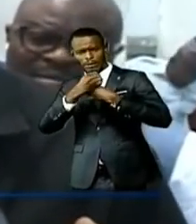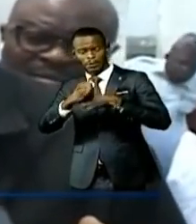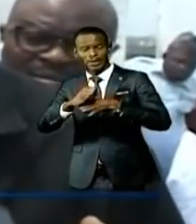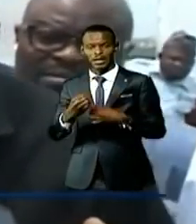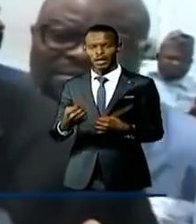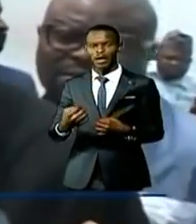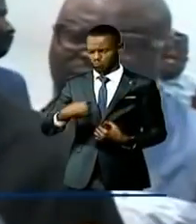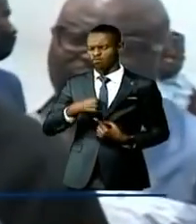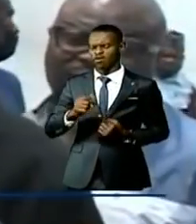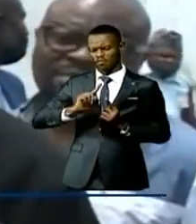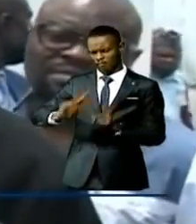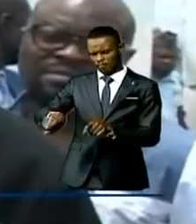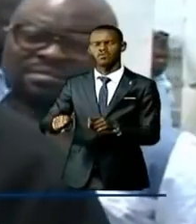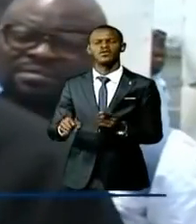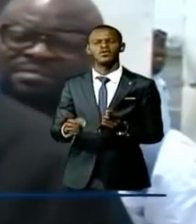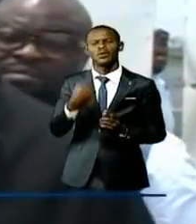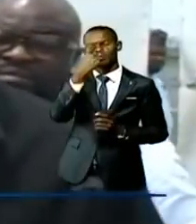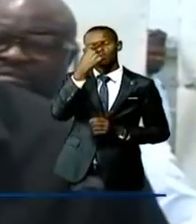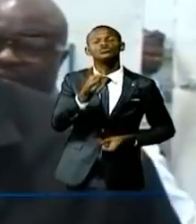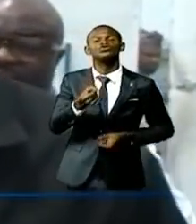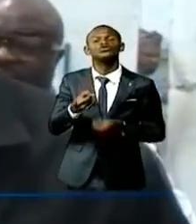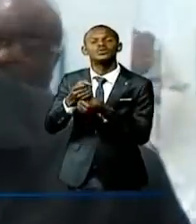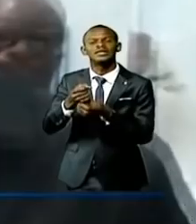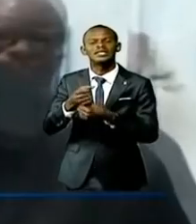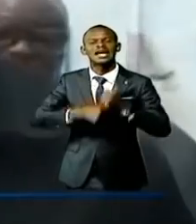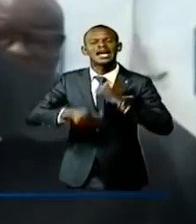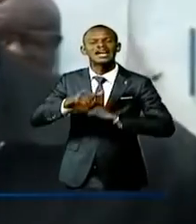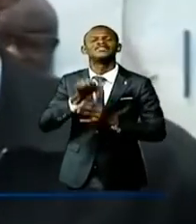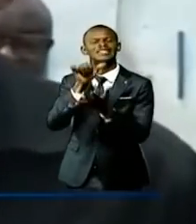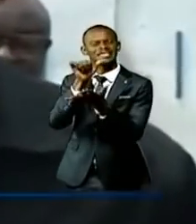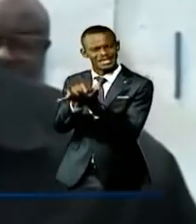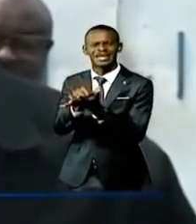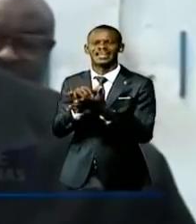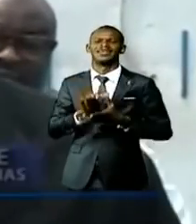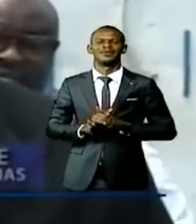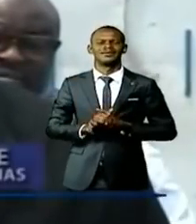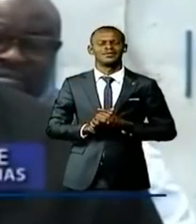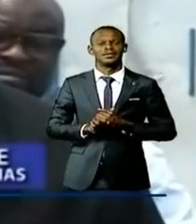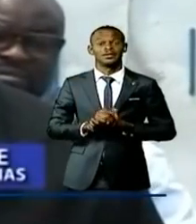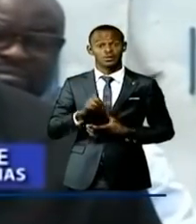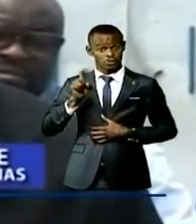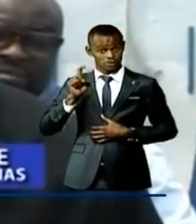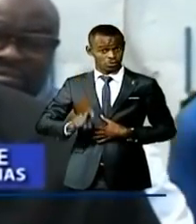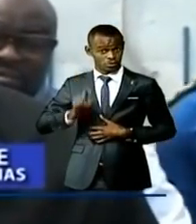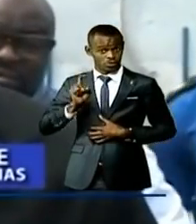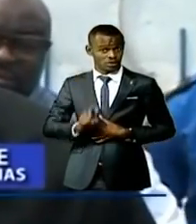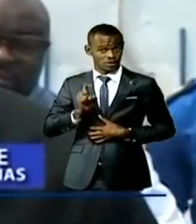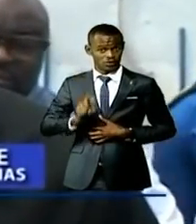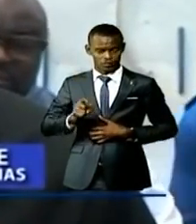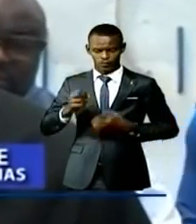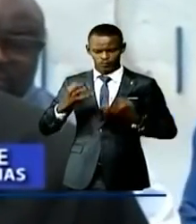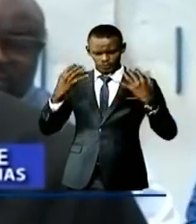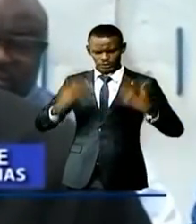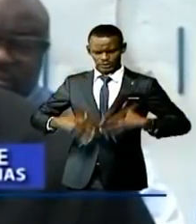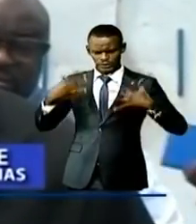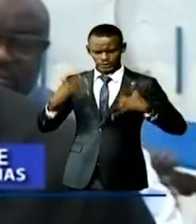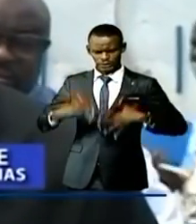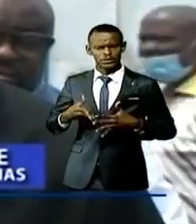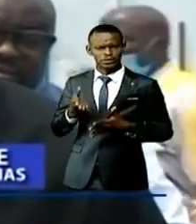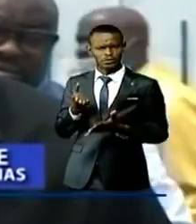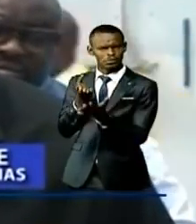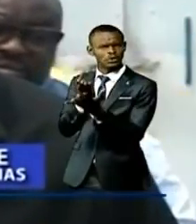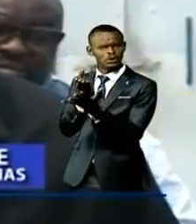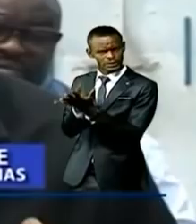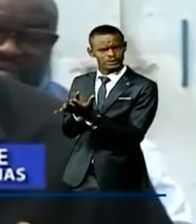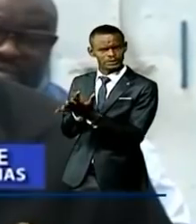à ces grands événements culturels qui concourent au rayonnement de la ville de demain. Qu'il faut célébrer d'abord, c'est une initiative locale qui permet de